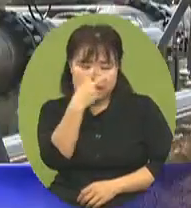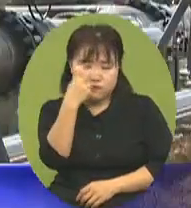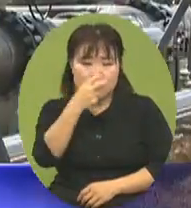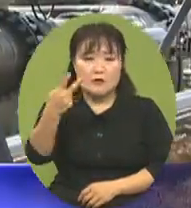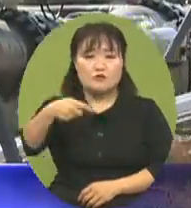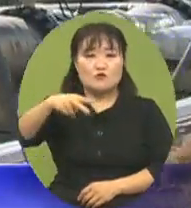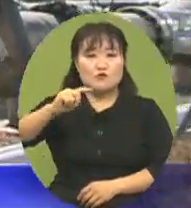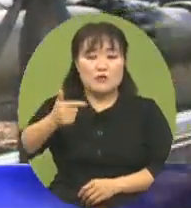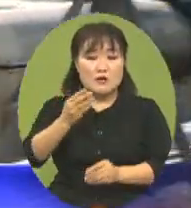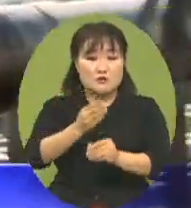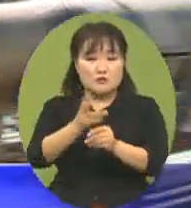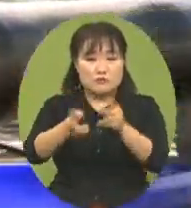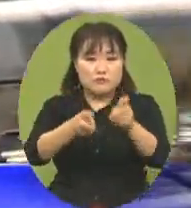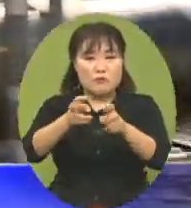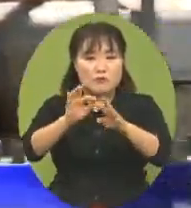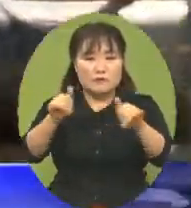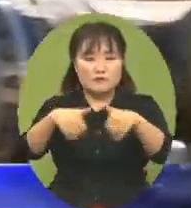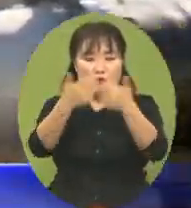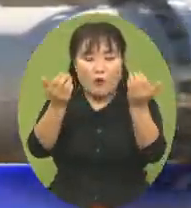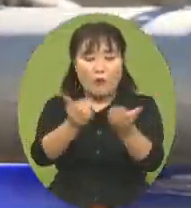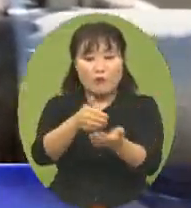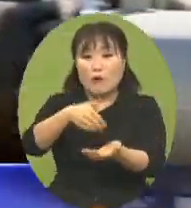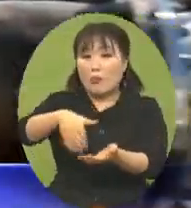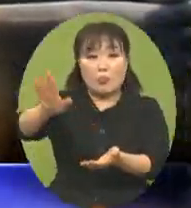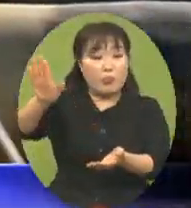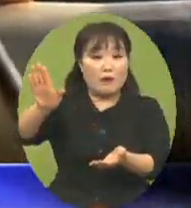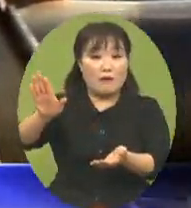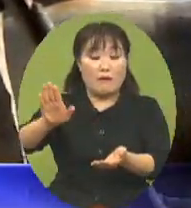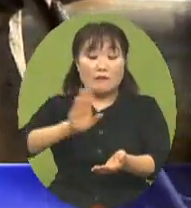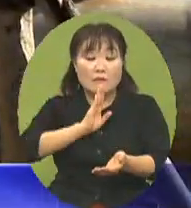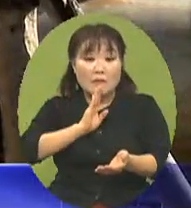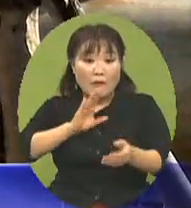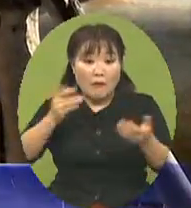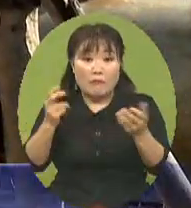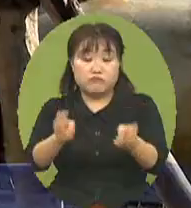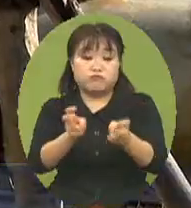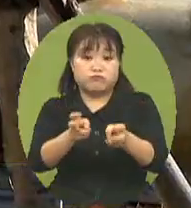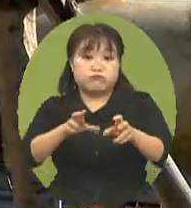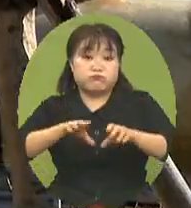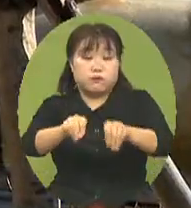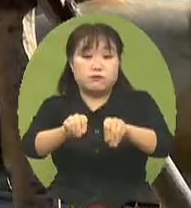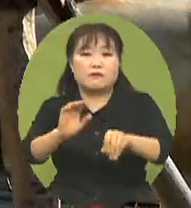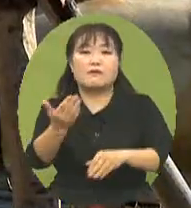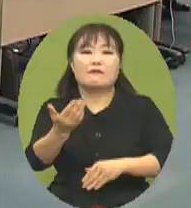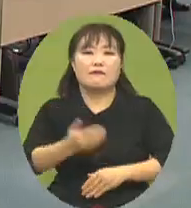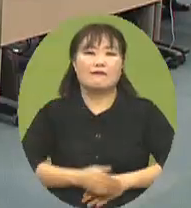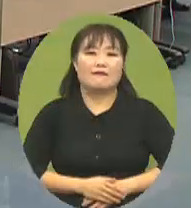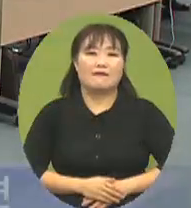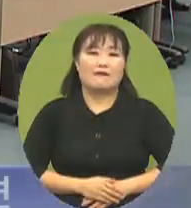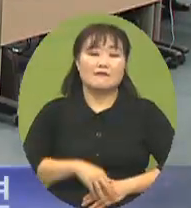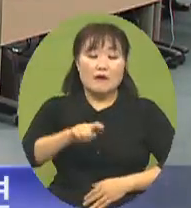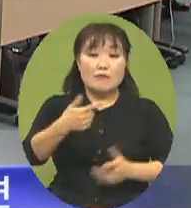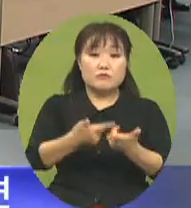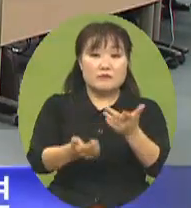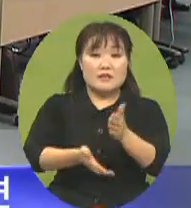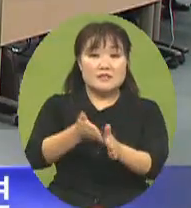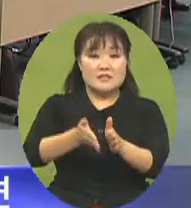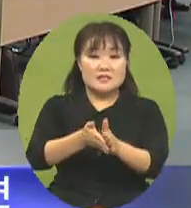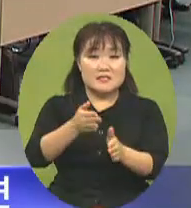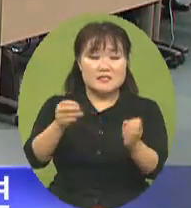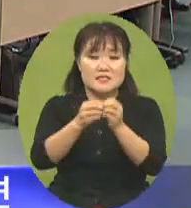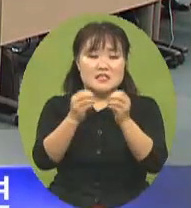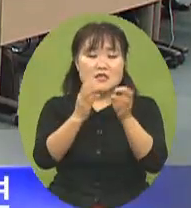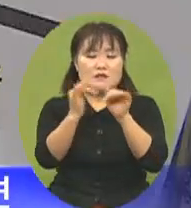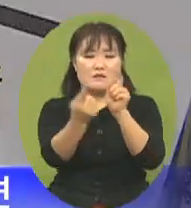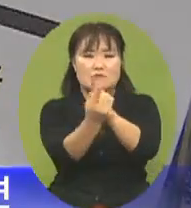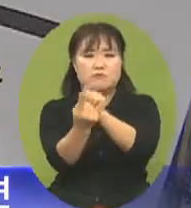유지관리하던 두산중공업 직원들이 모두 철수하며 사실상 가동이 중단됐습니다. 이에 부산시가